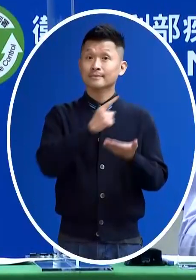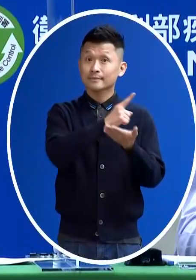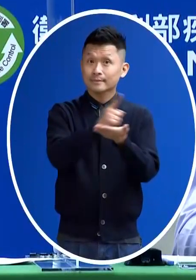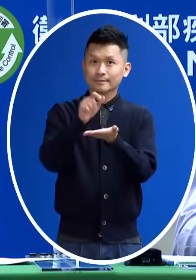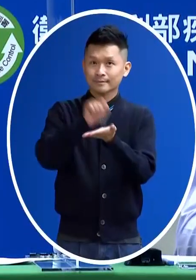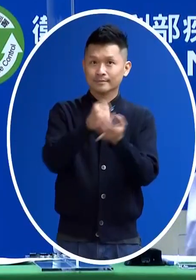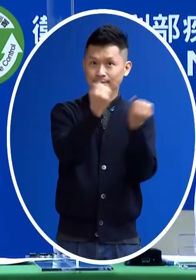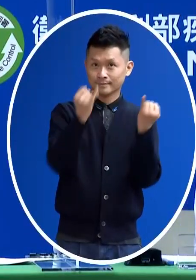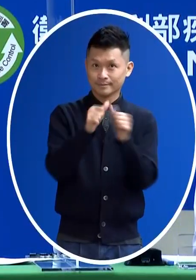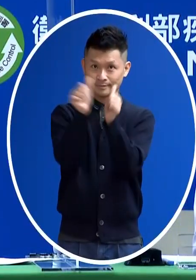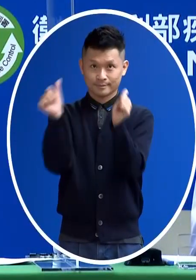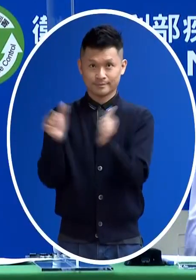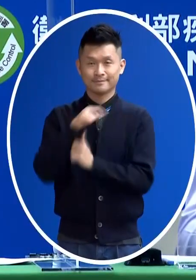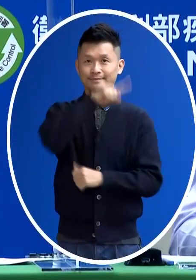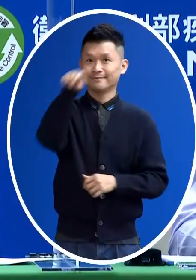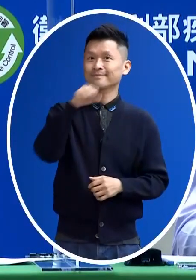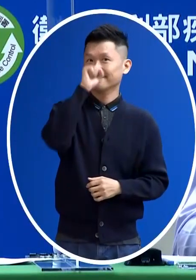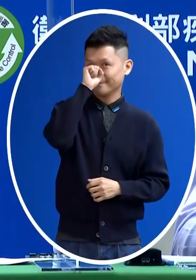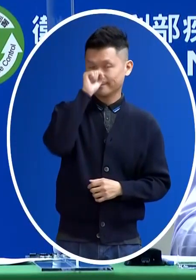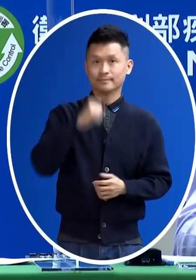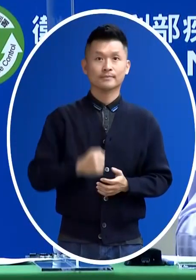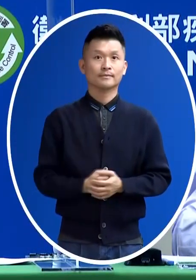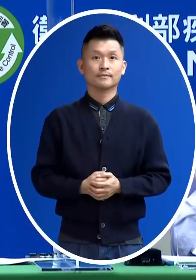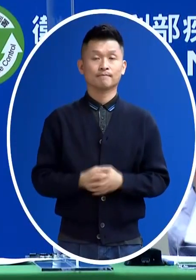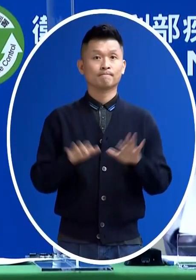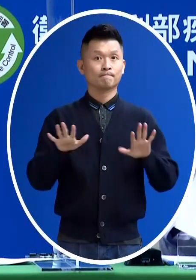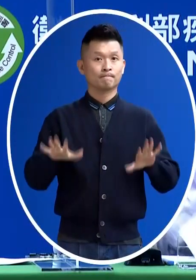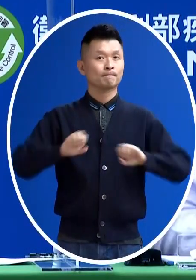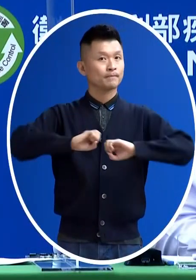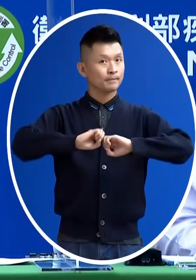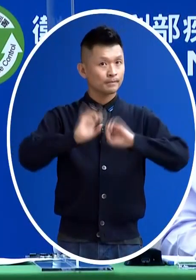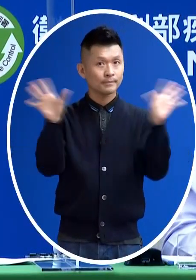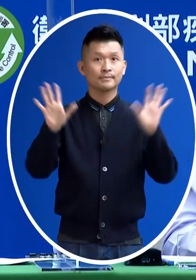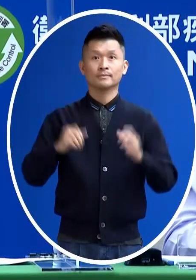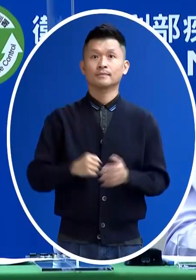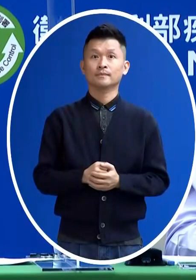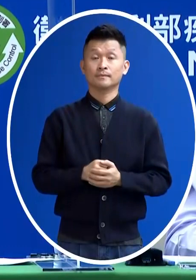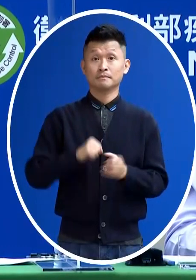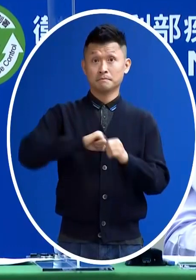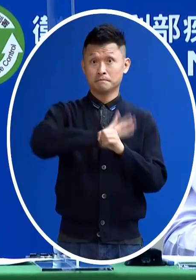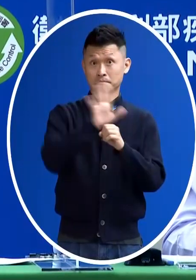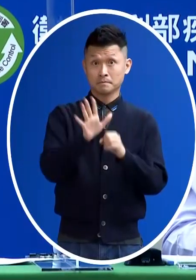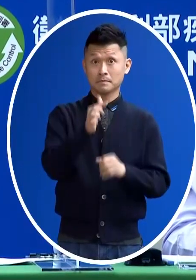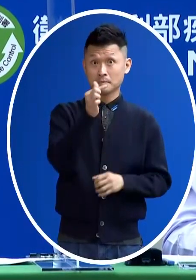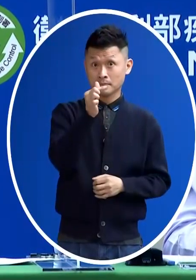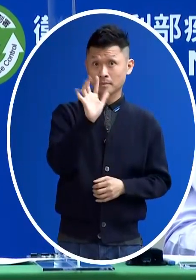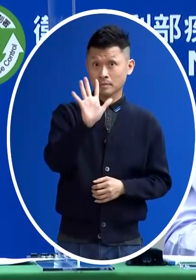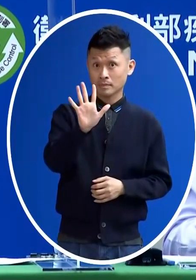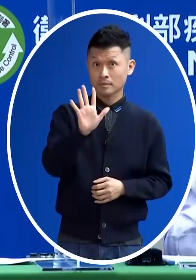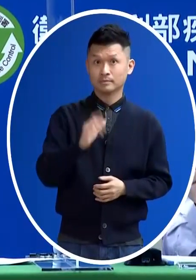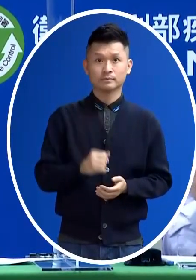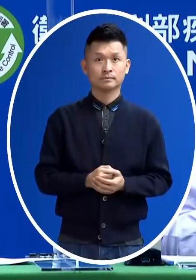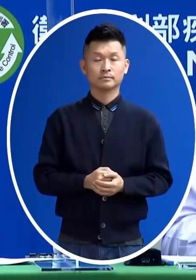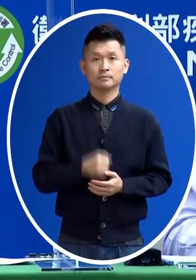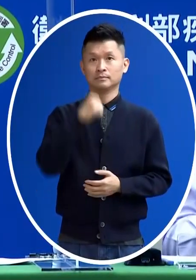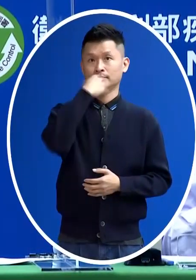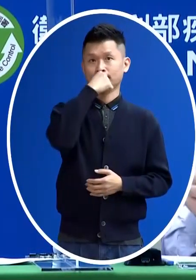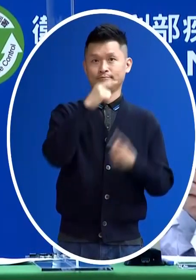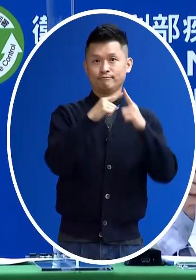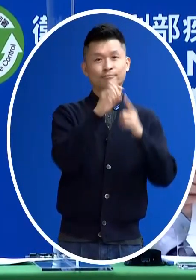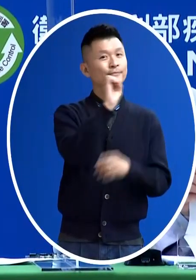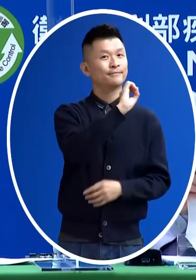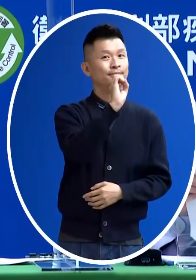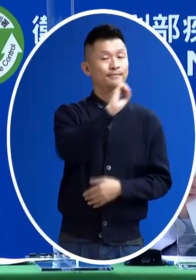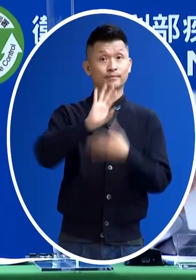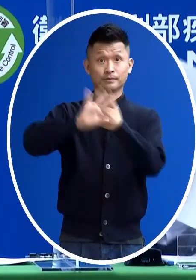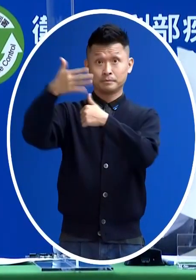各位记者、女士、先生，大家好哈。那我们今天先公布我们今天的哈确定的病例哈。那本土的病例没